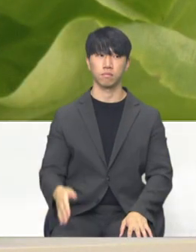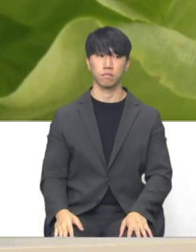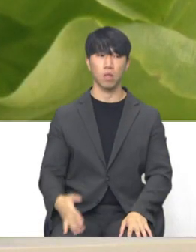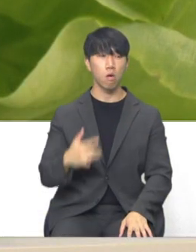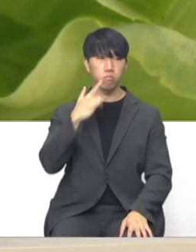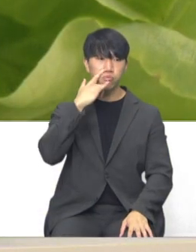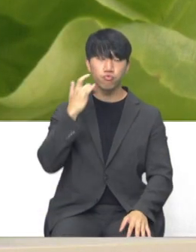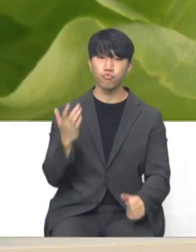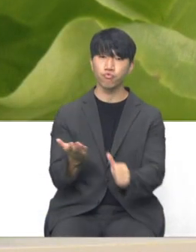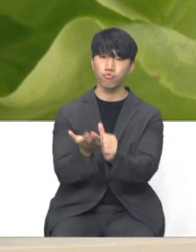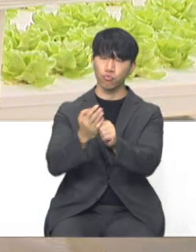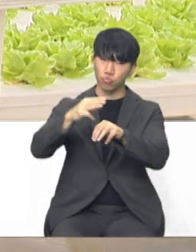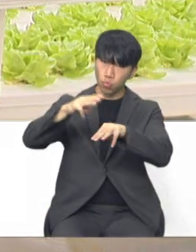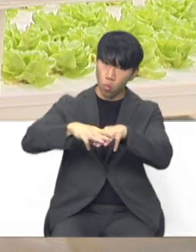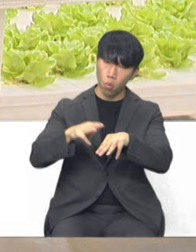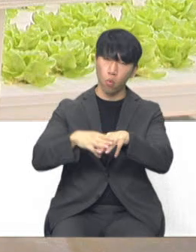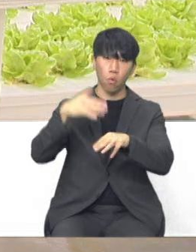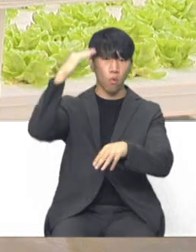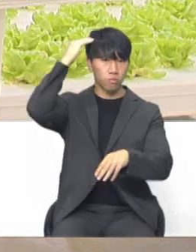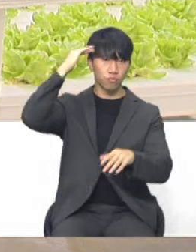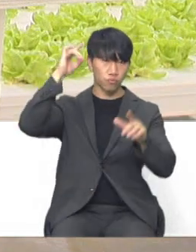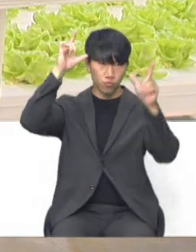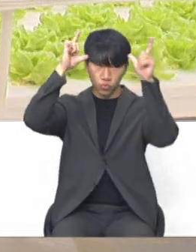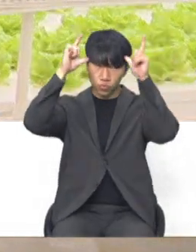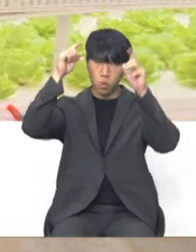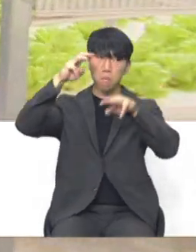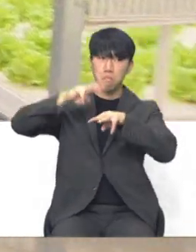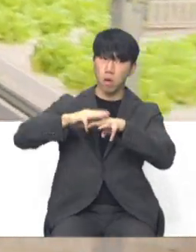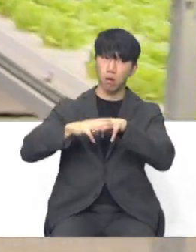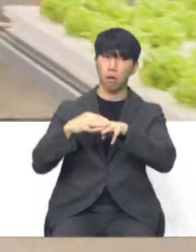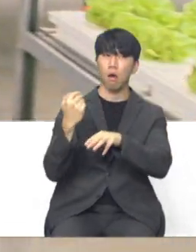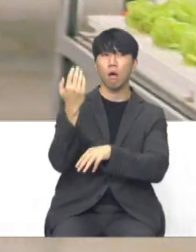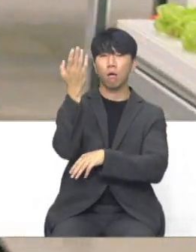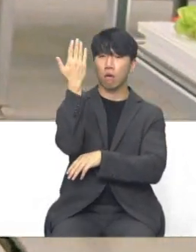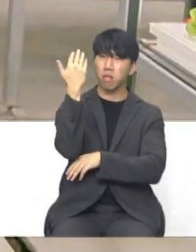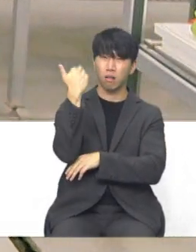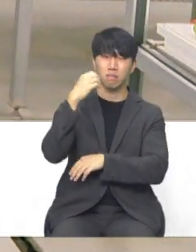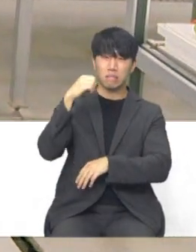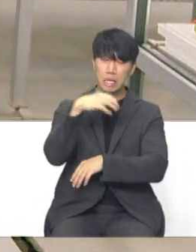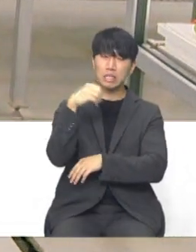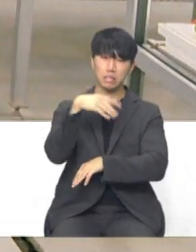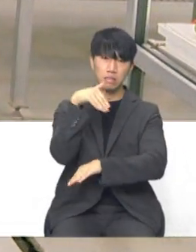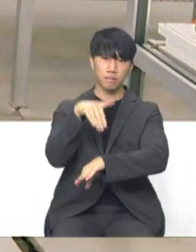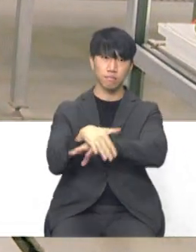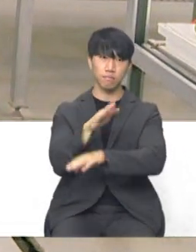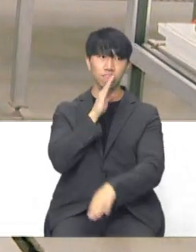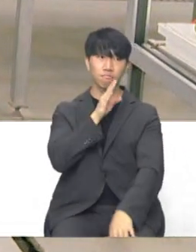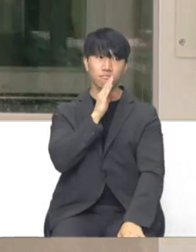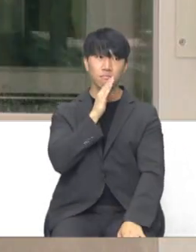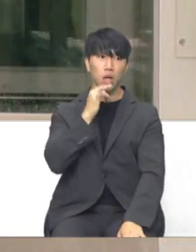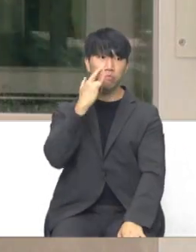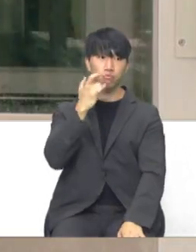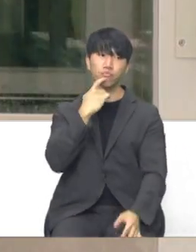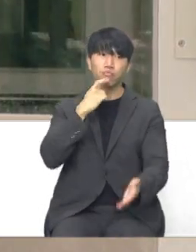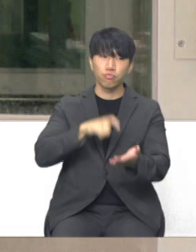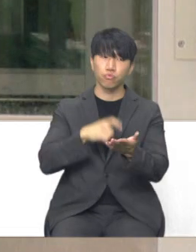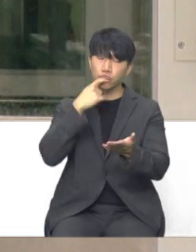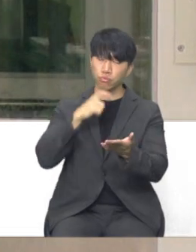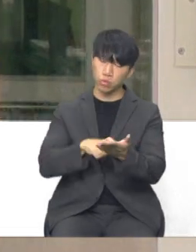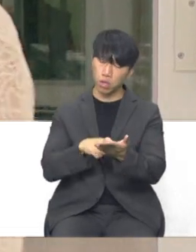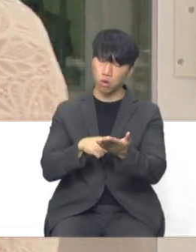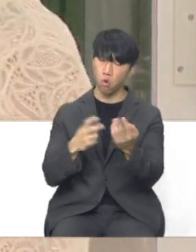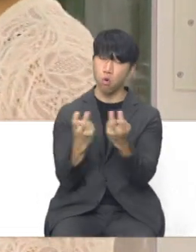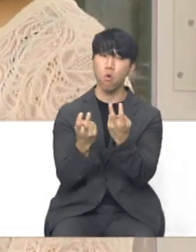뭐 한우, 그리고 밭농사를 그냥 원래 옛날 주먹구구식이라고 하잖아요. 부모님들이 쉽게 농사를 지을 수